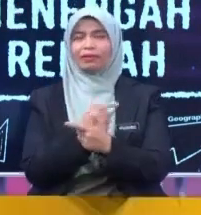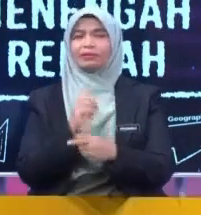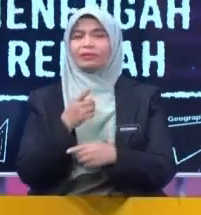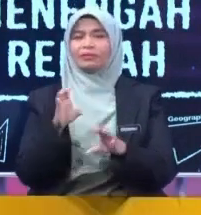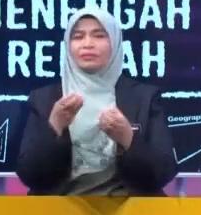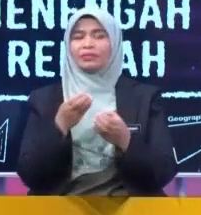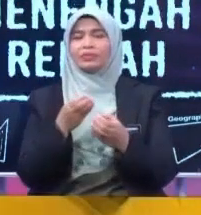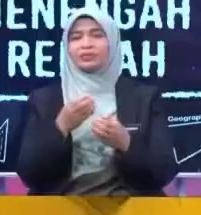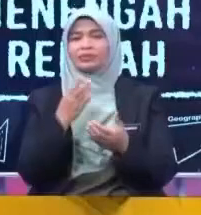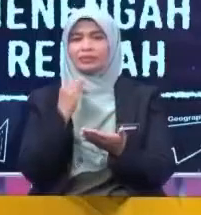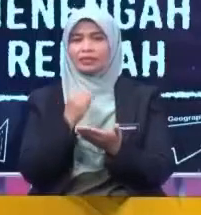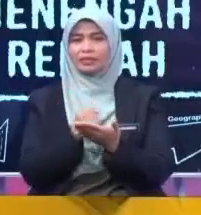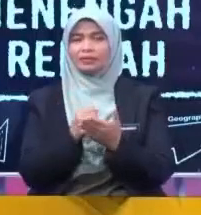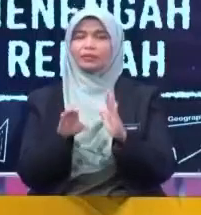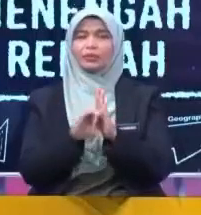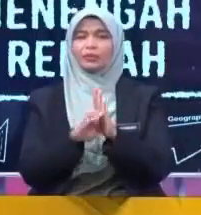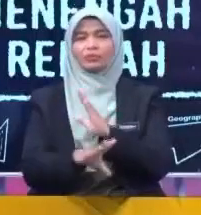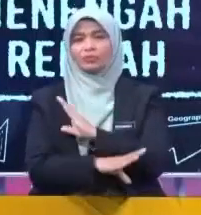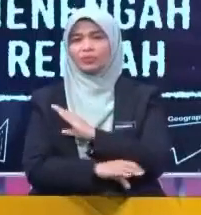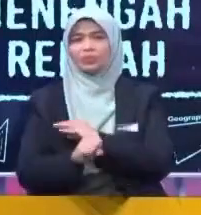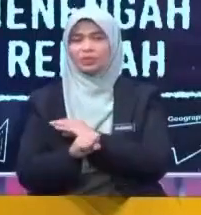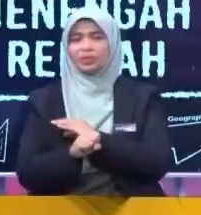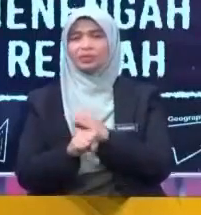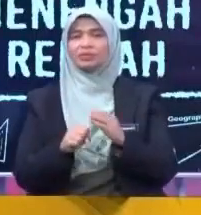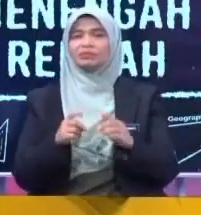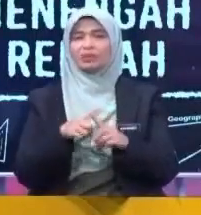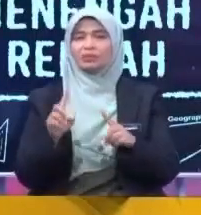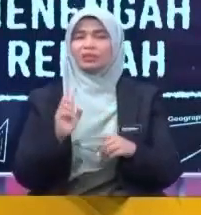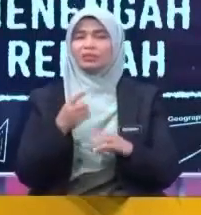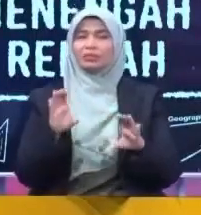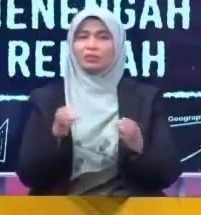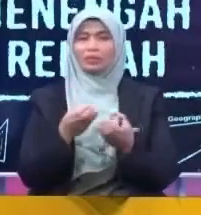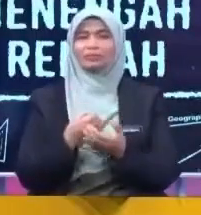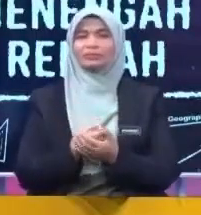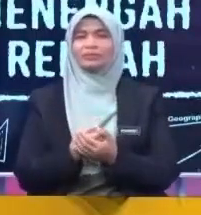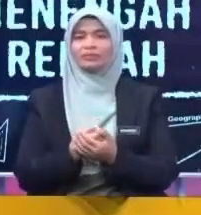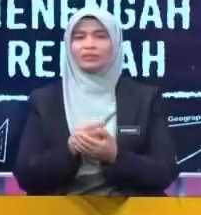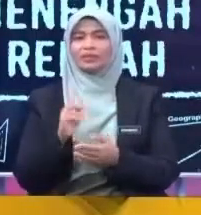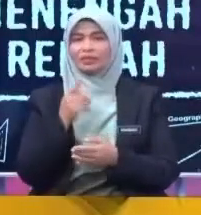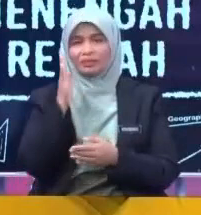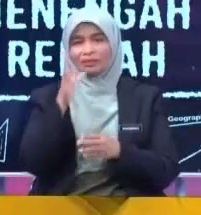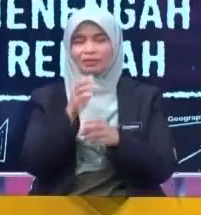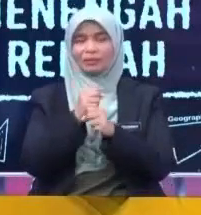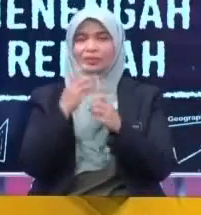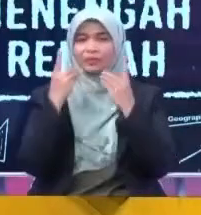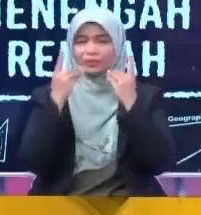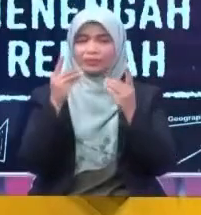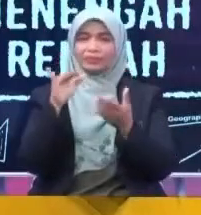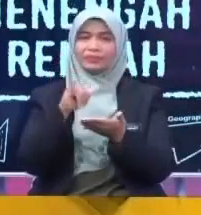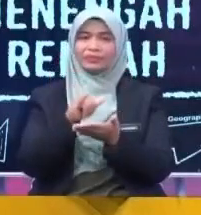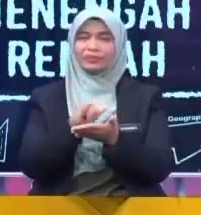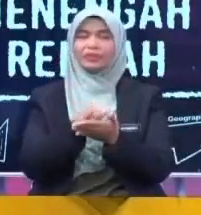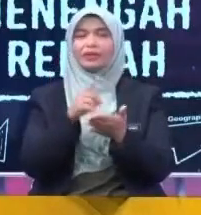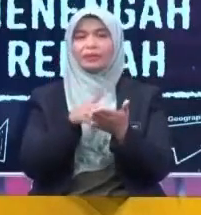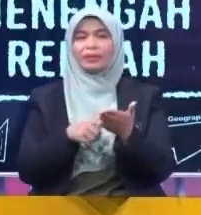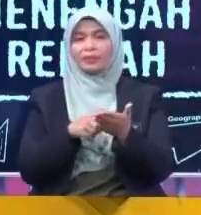kan. Allah larang daripada kita mencuri ke, merompak. Lepas tu dia buat juga. Jadi dia dapatlah dosa. Jadi apa-apa sahaja larangan Allah yang